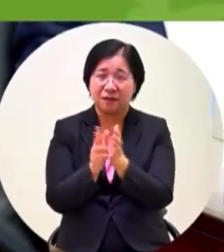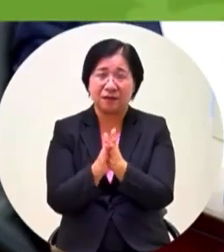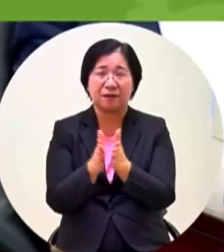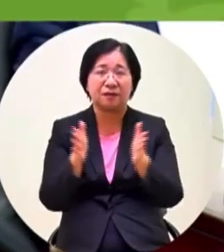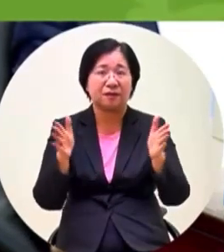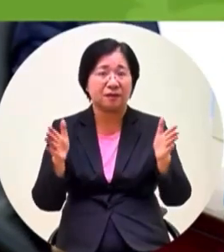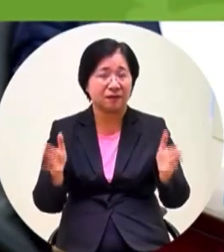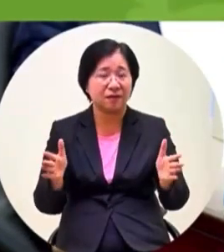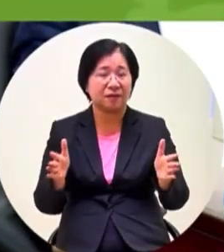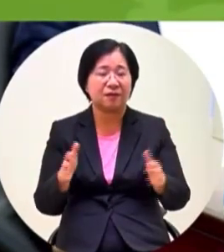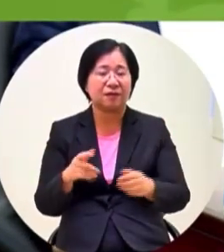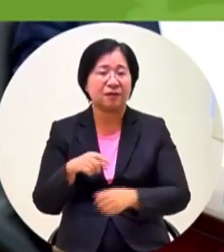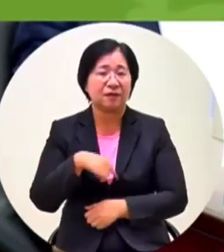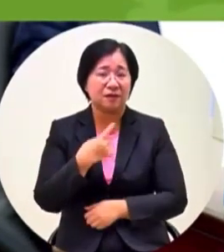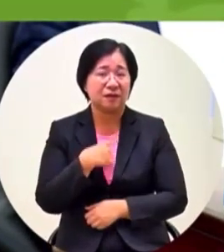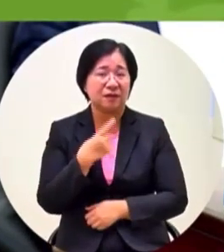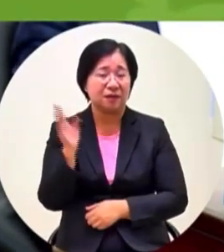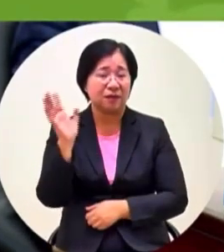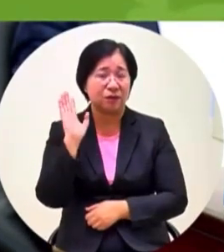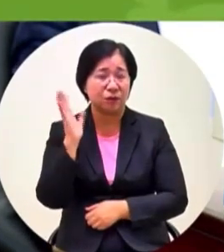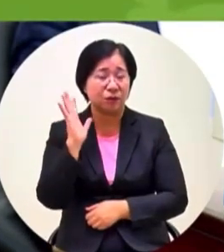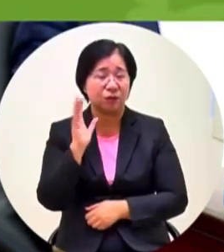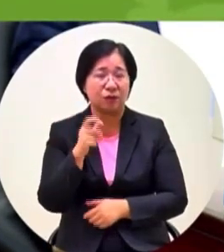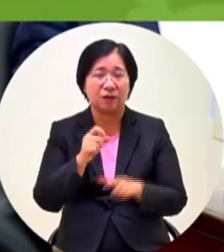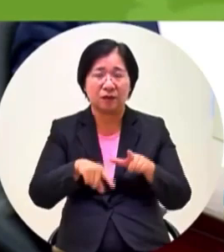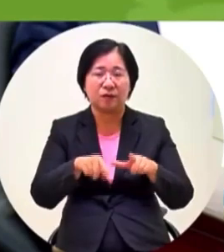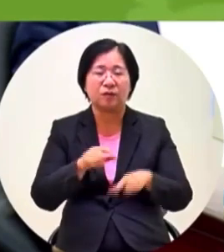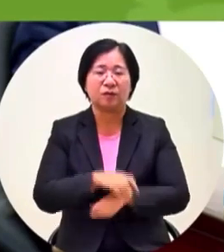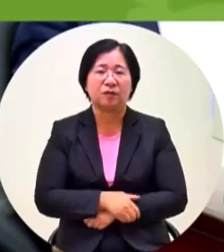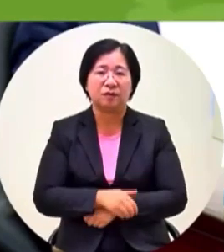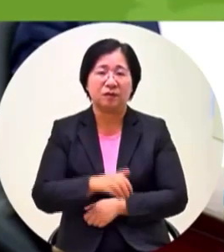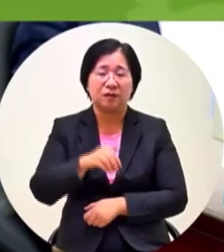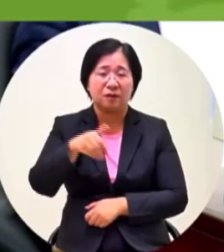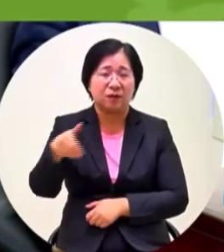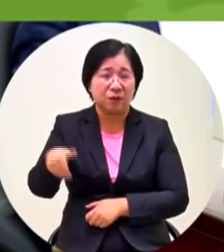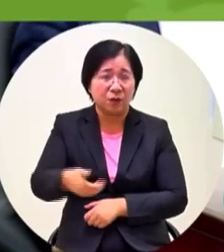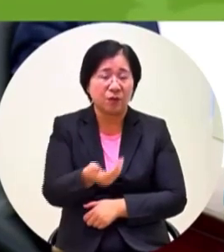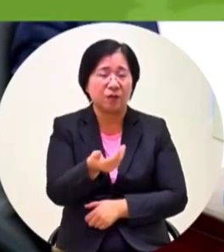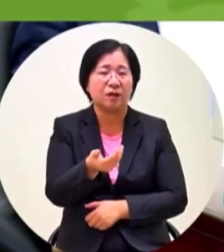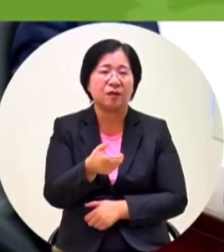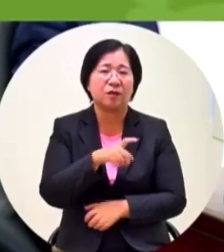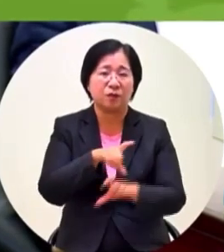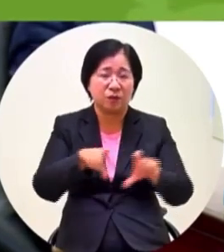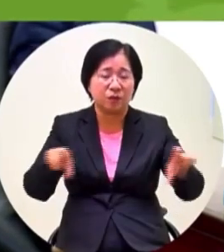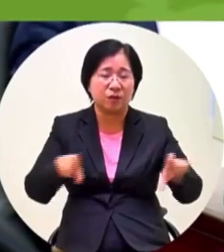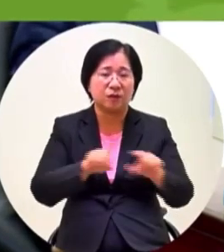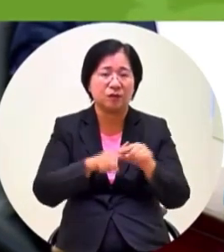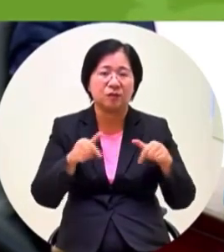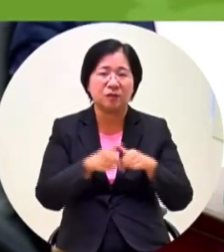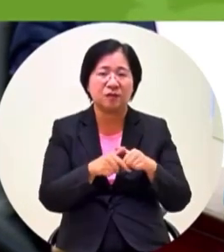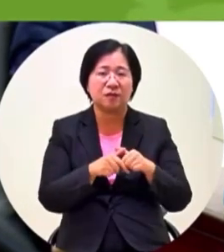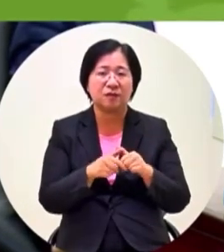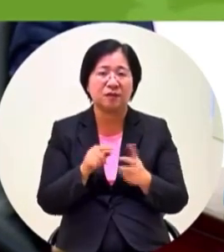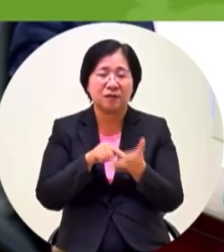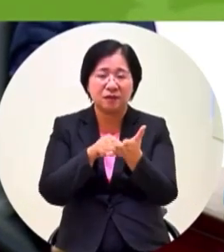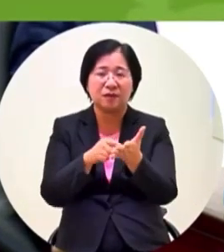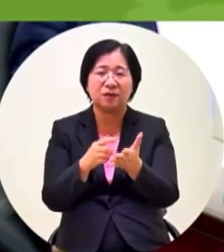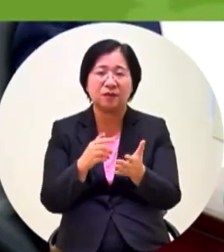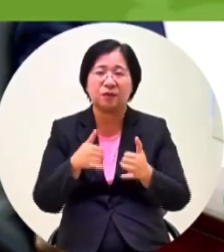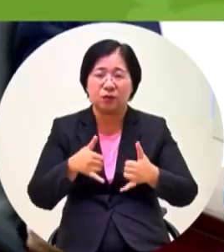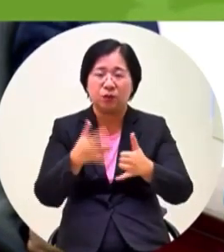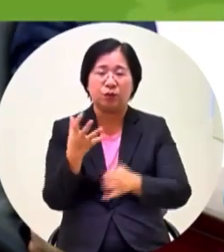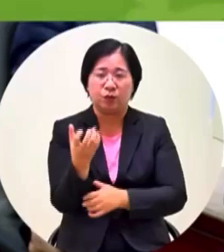果自来水公司来要把我们挖管中心清清落管，中央补助我们恢复